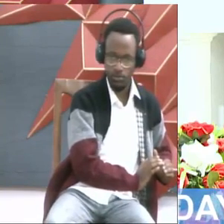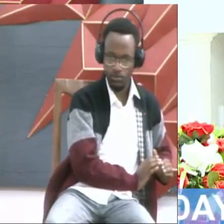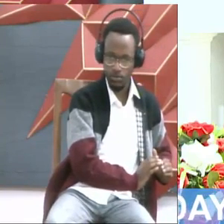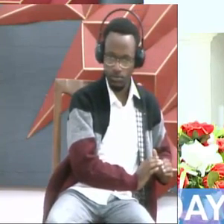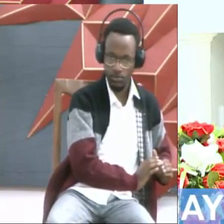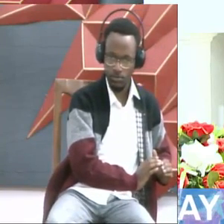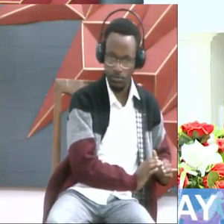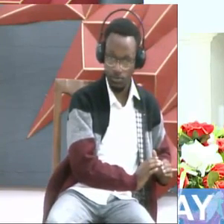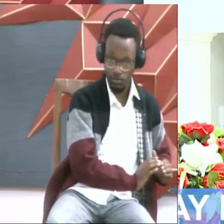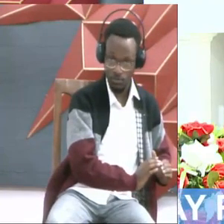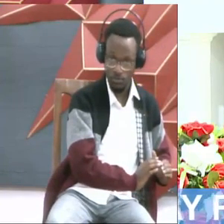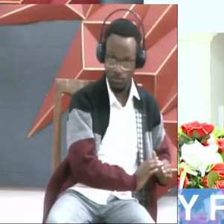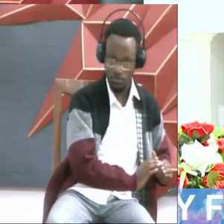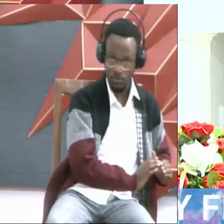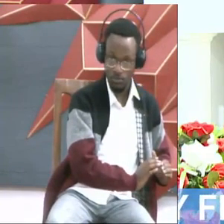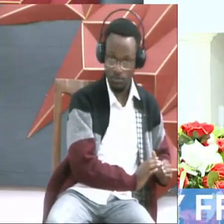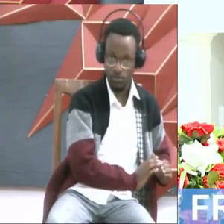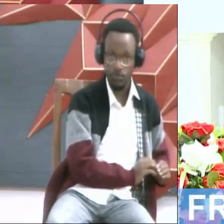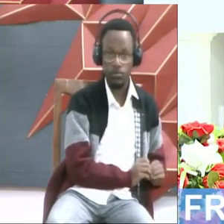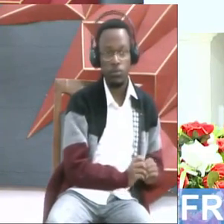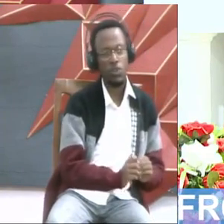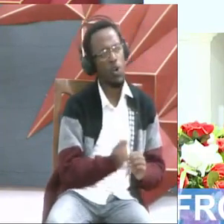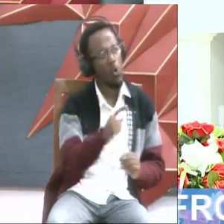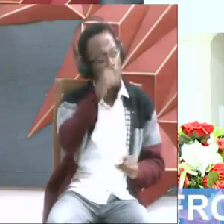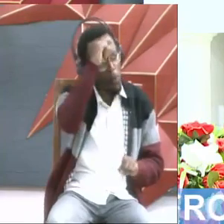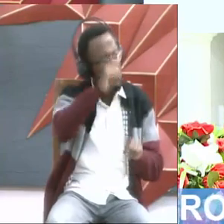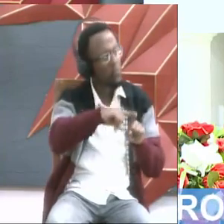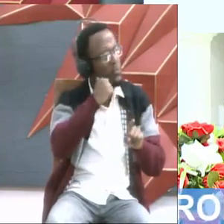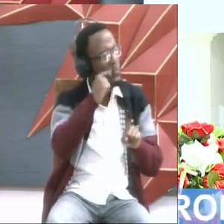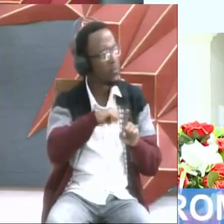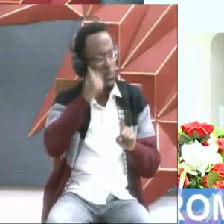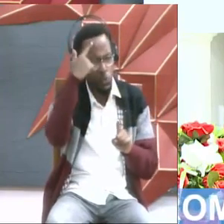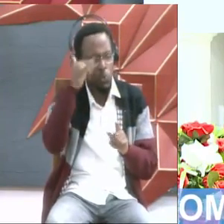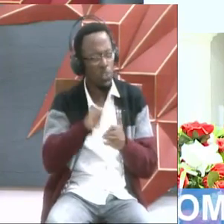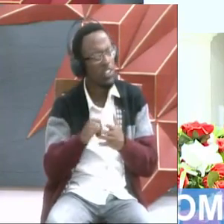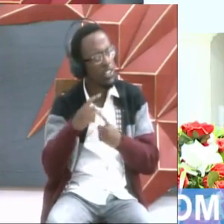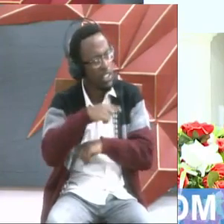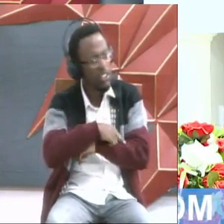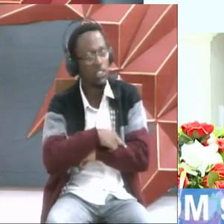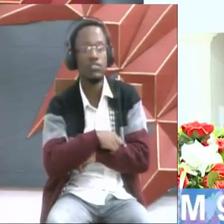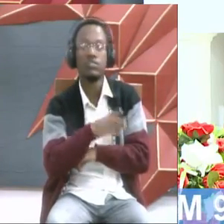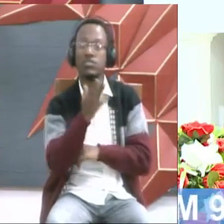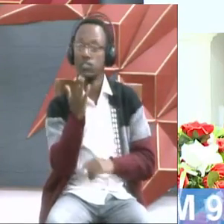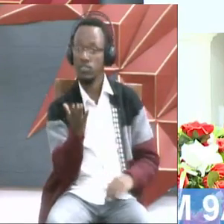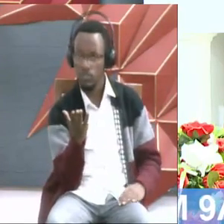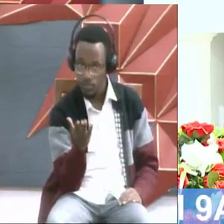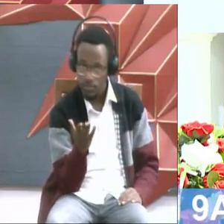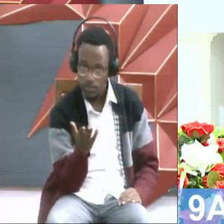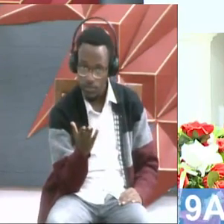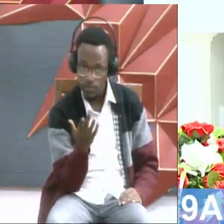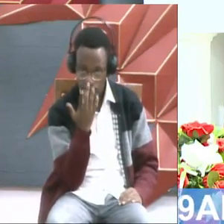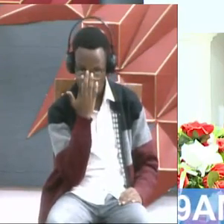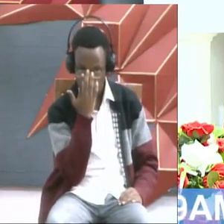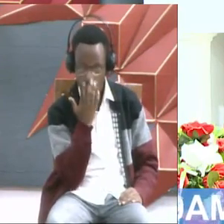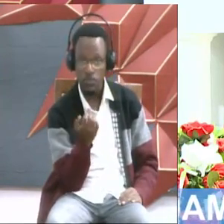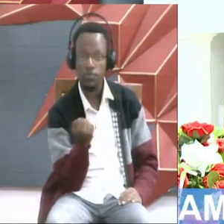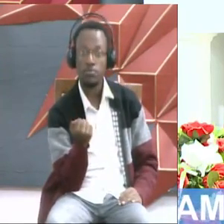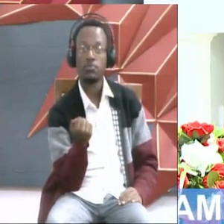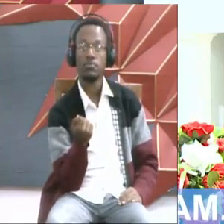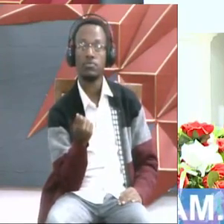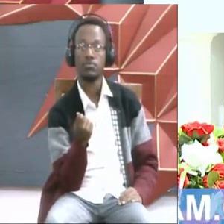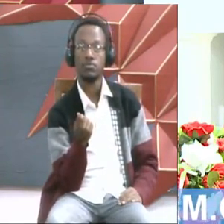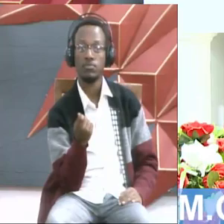mpa frère bose n'abasere mwese mukamenya ko uyu munsi turi ko c'est savoir